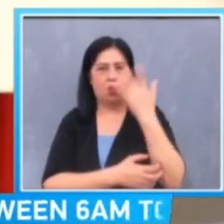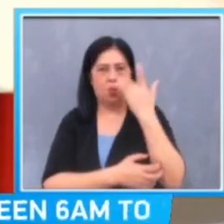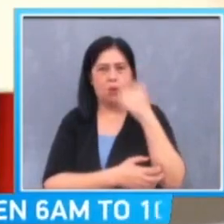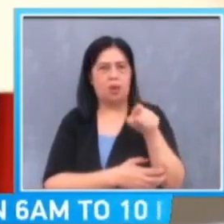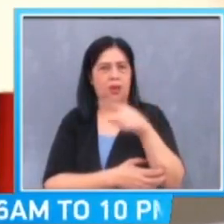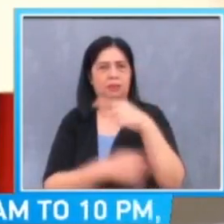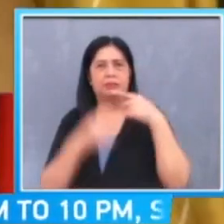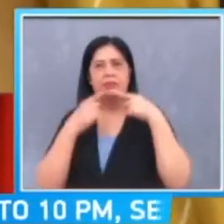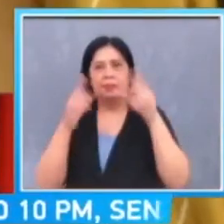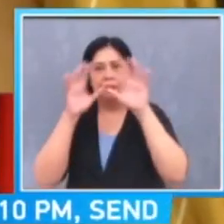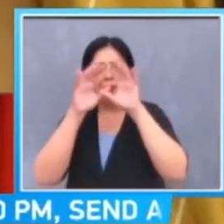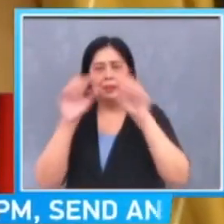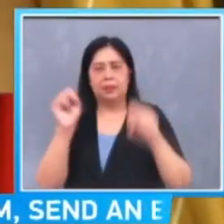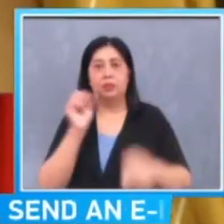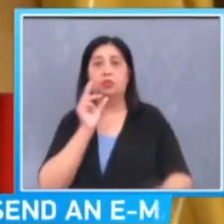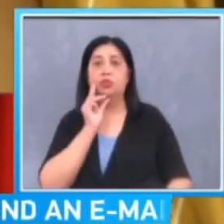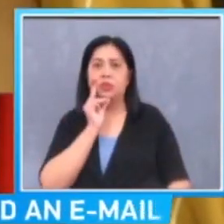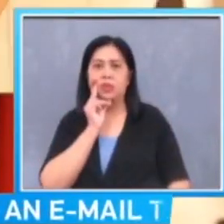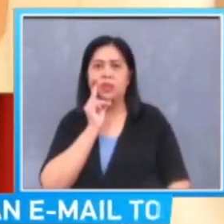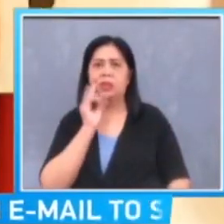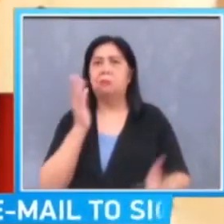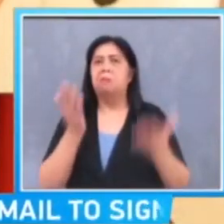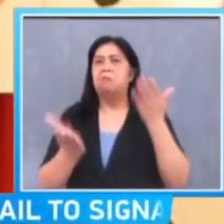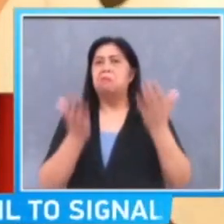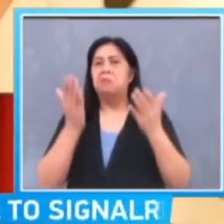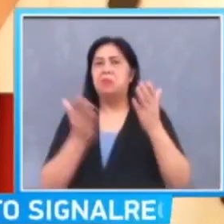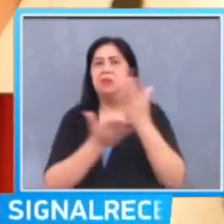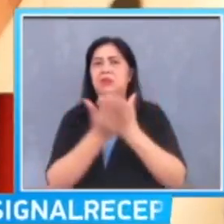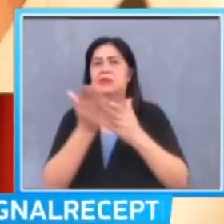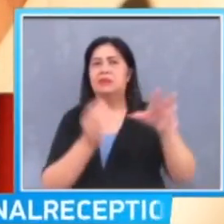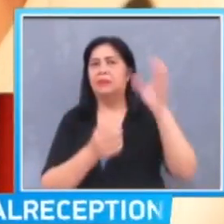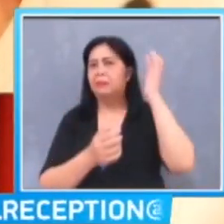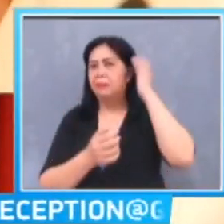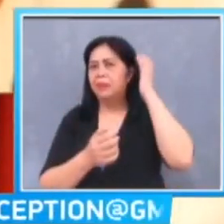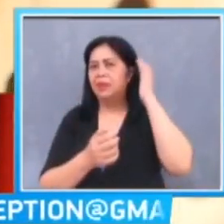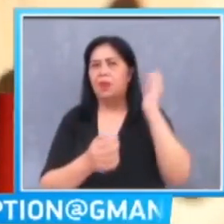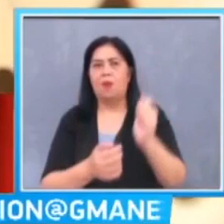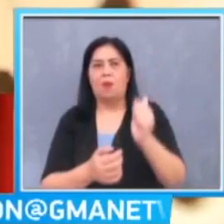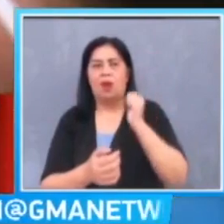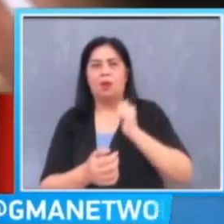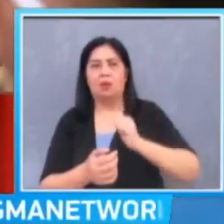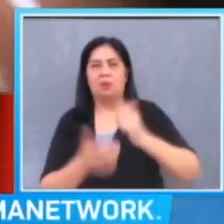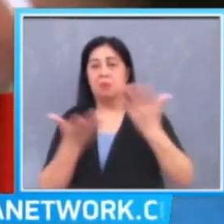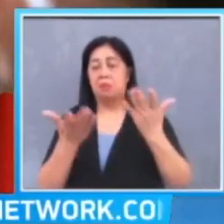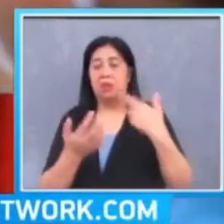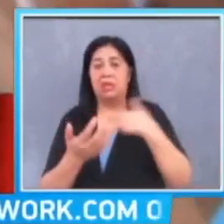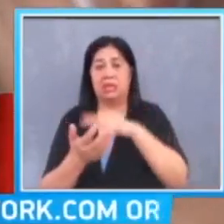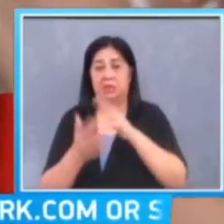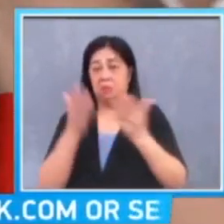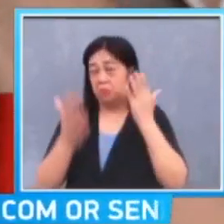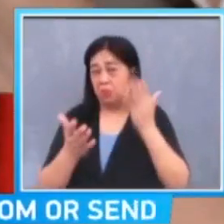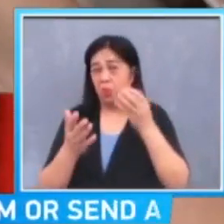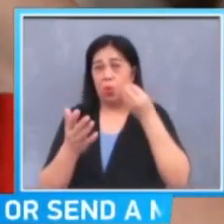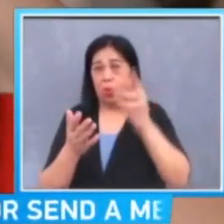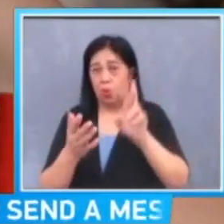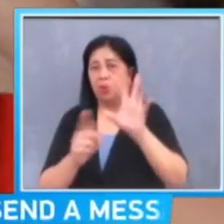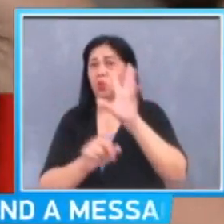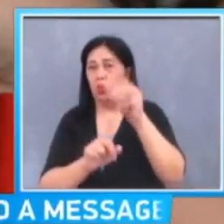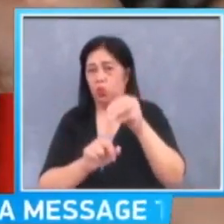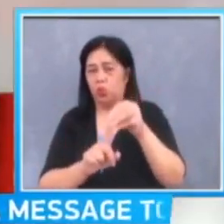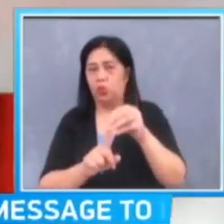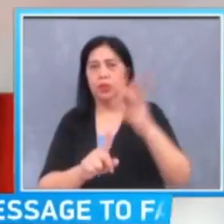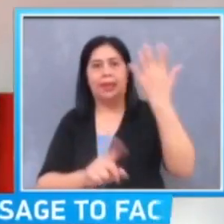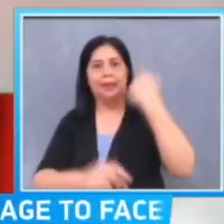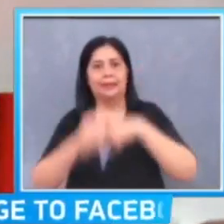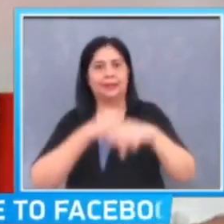Pangulong Duterte na baka ayaw magpabakuna ng ilang taga-Mindanao dahil sa kanilang relihiyon o kultura. Noong isang taon, sinabi